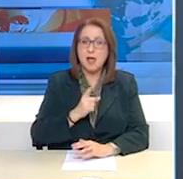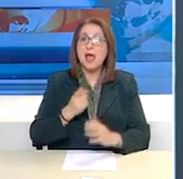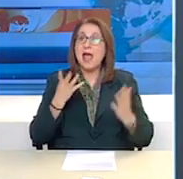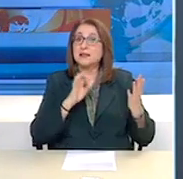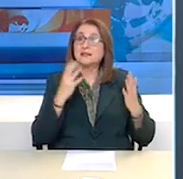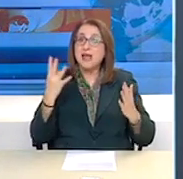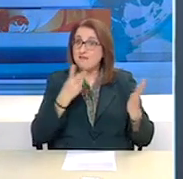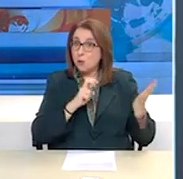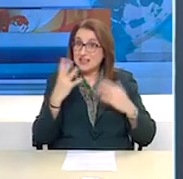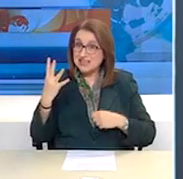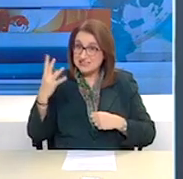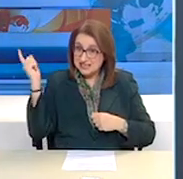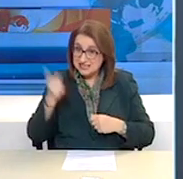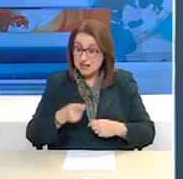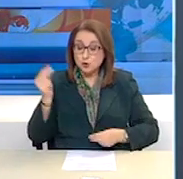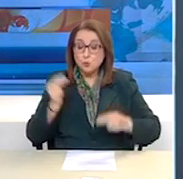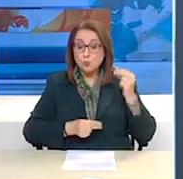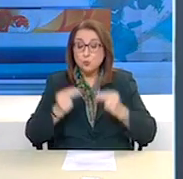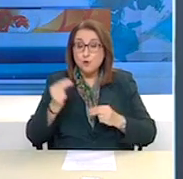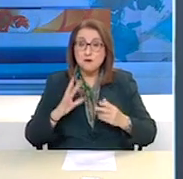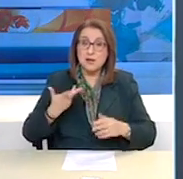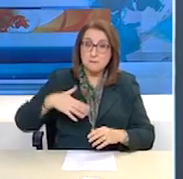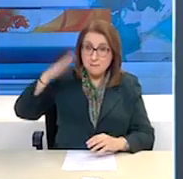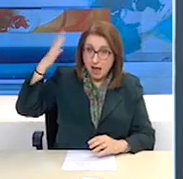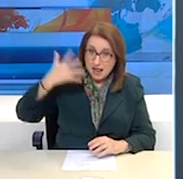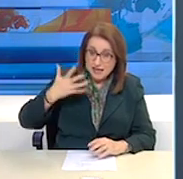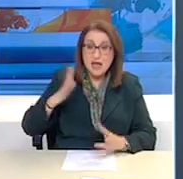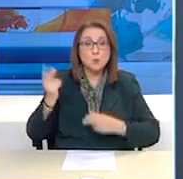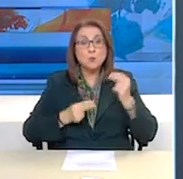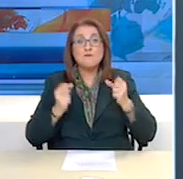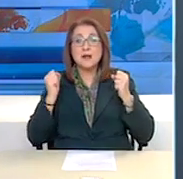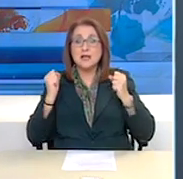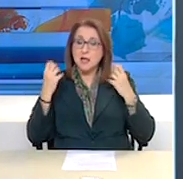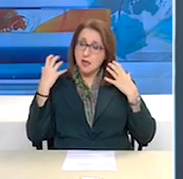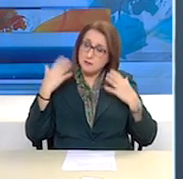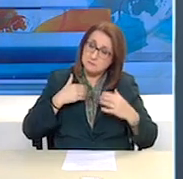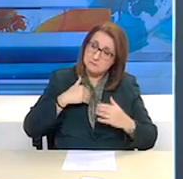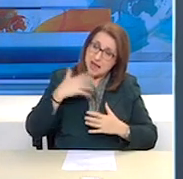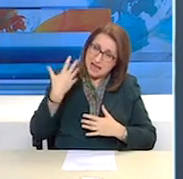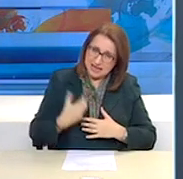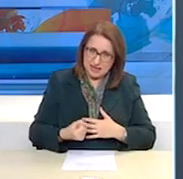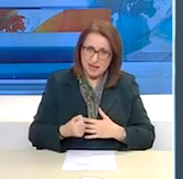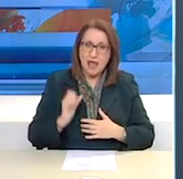υποκείμενο νόσημα ή και μεγάλη ηλικία. Έχουν διενεργηθεί ως σήμερα